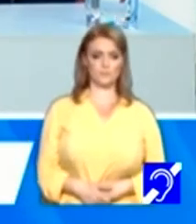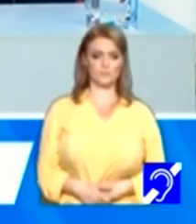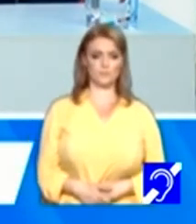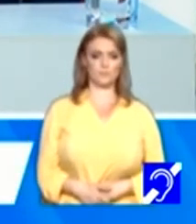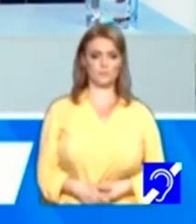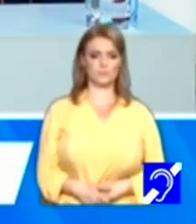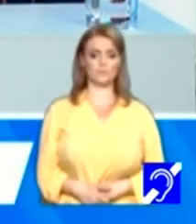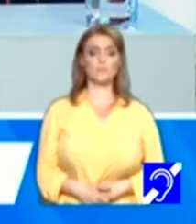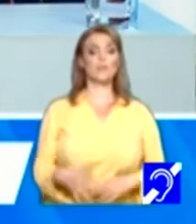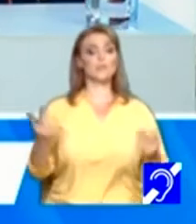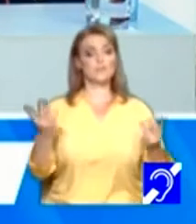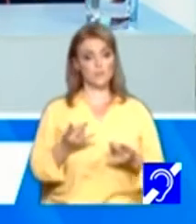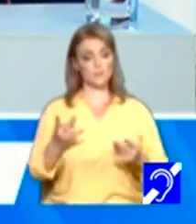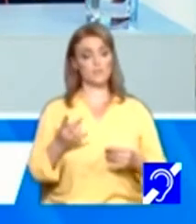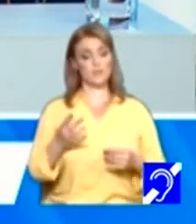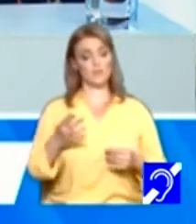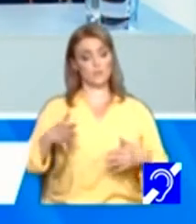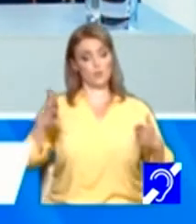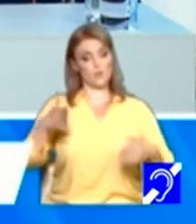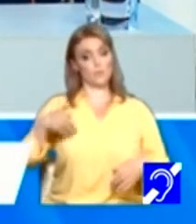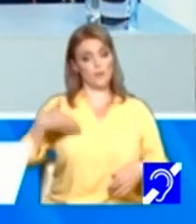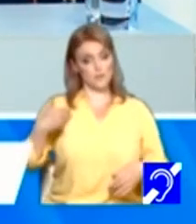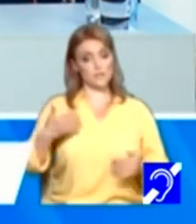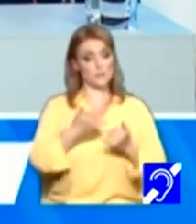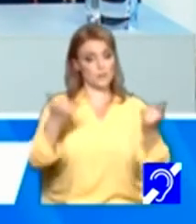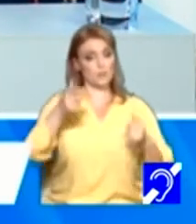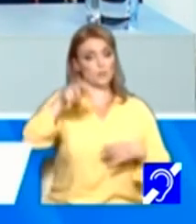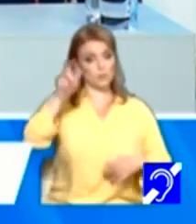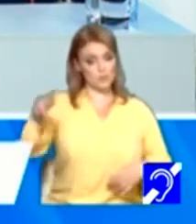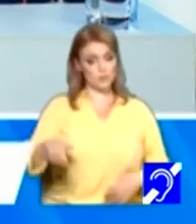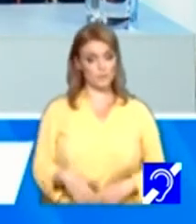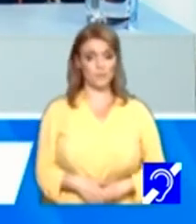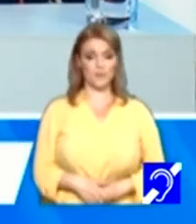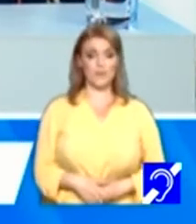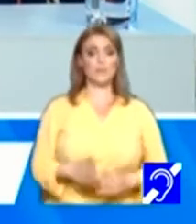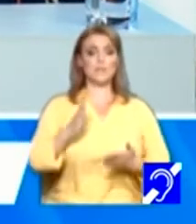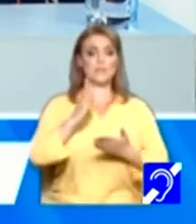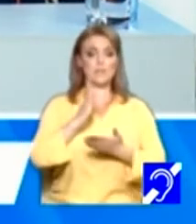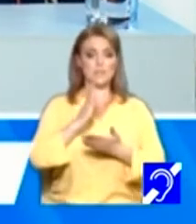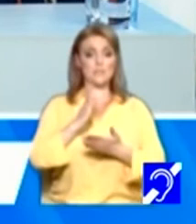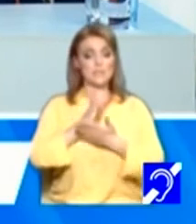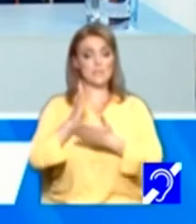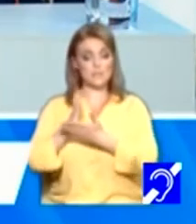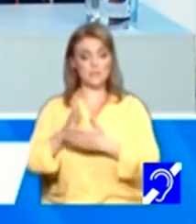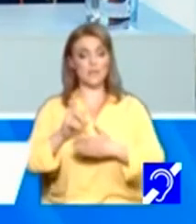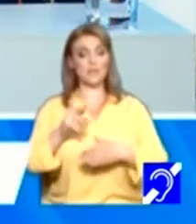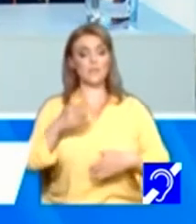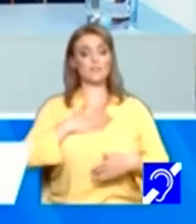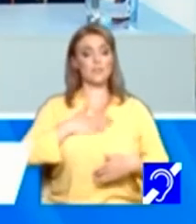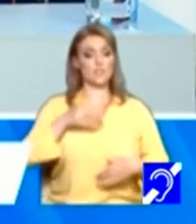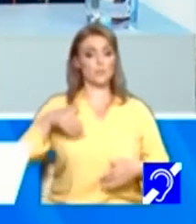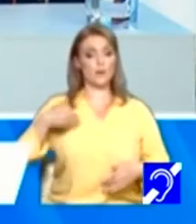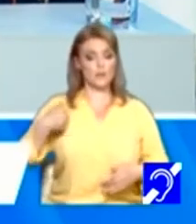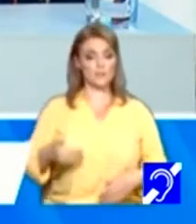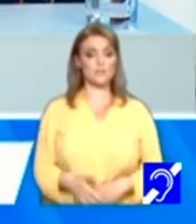simplu pus într-o poziție în care ar trebui să semeze unele momente care nu sunt în avantajul nostru. Dar fiind un